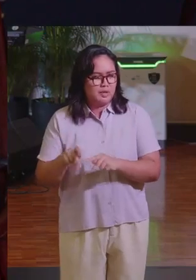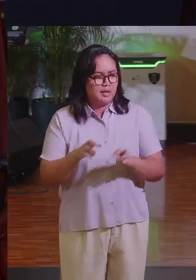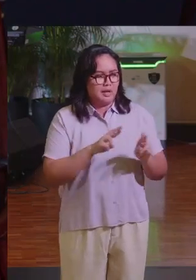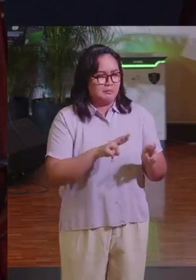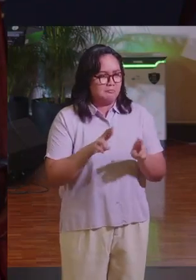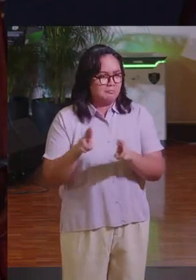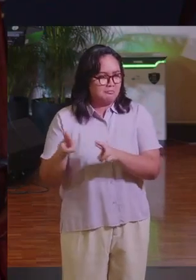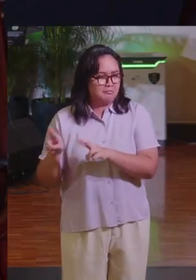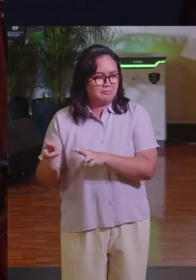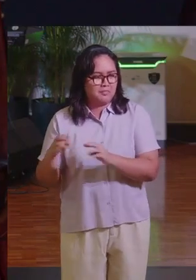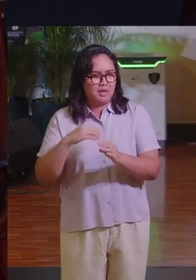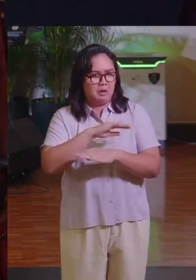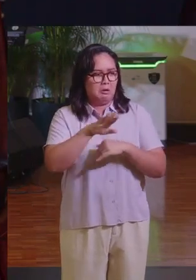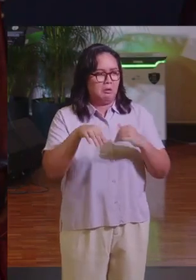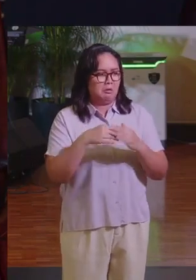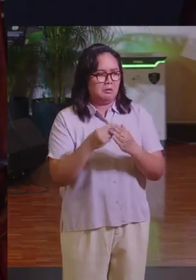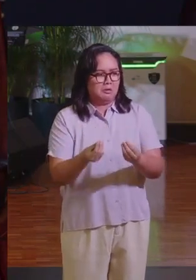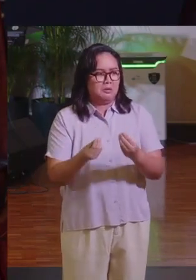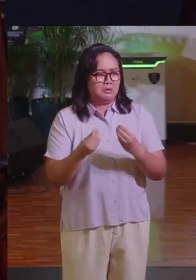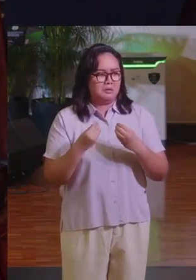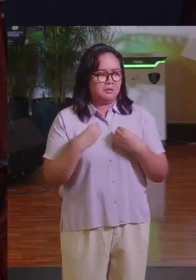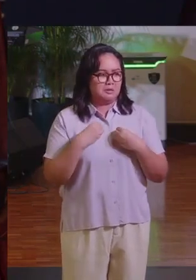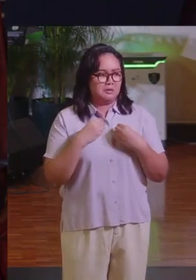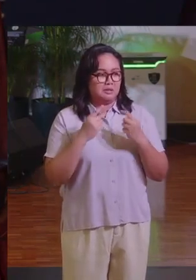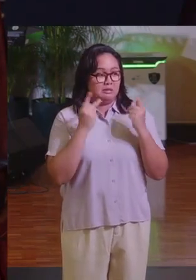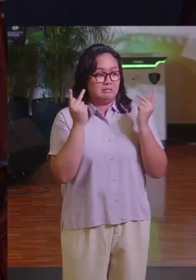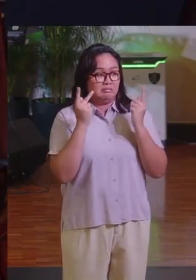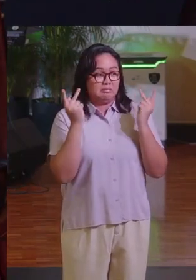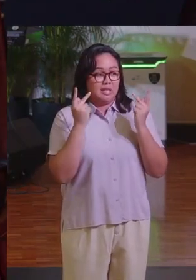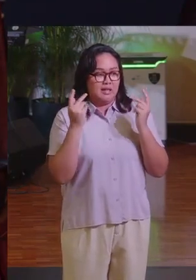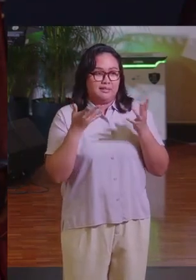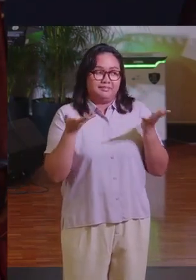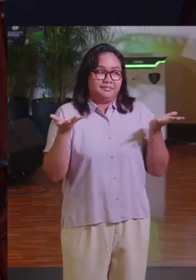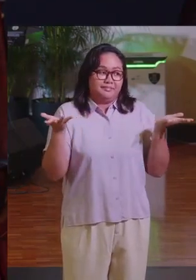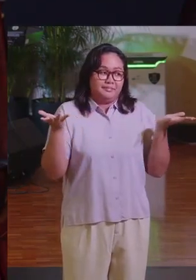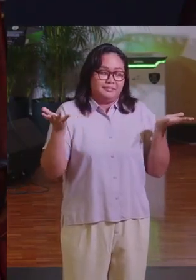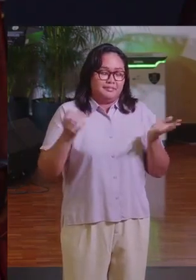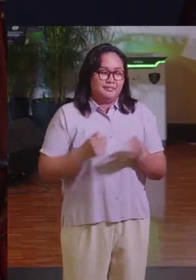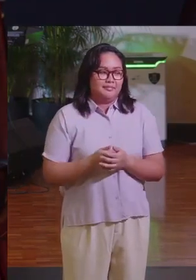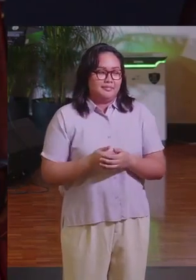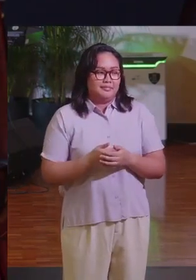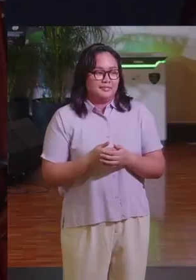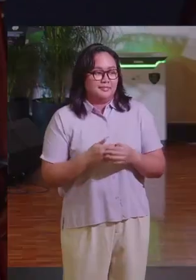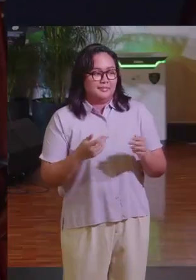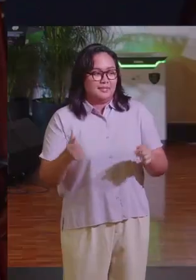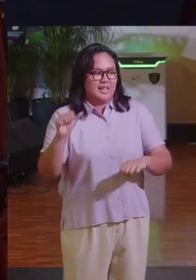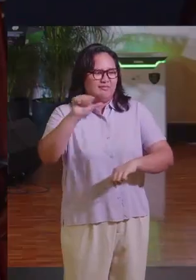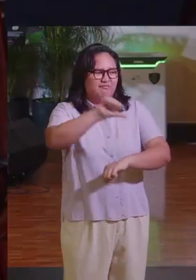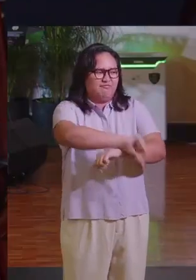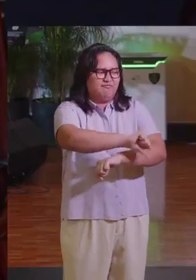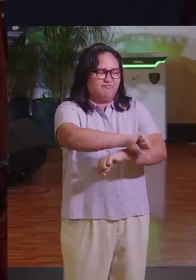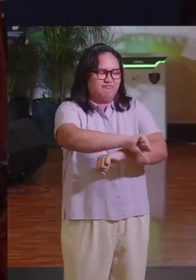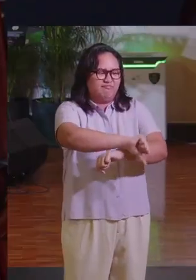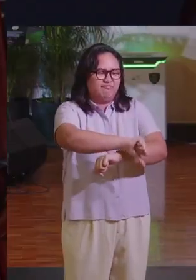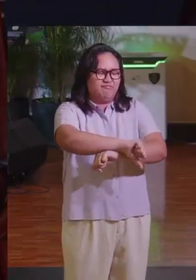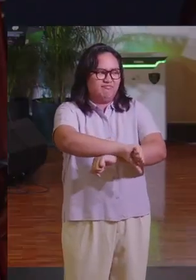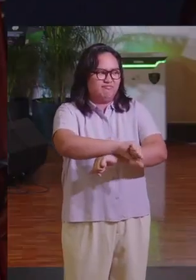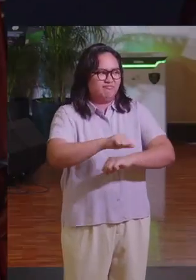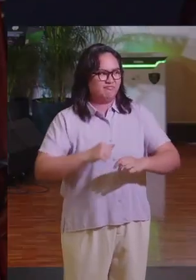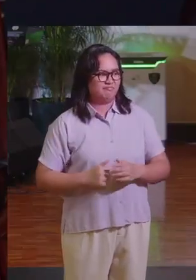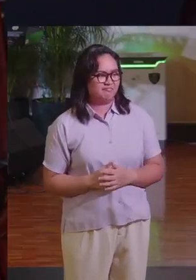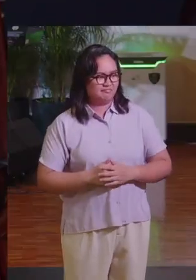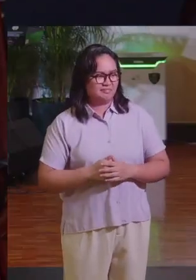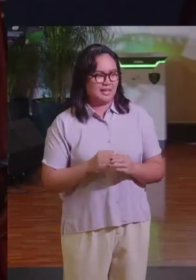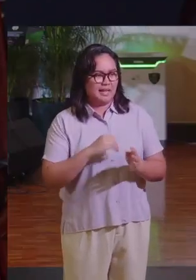sa'yo, lahat para yo'y patibong. At ikaw ay nasa kote, ikaw ay nasa corner at ikaw